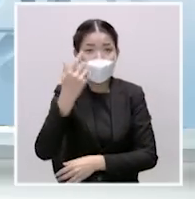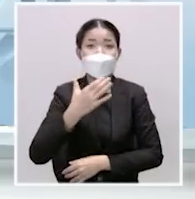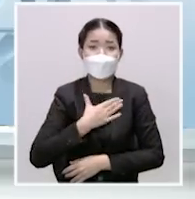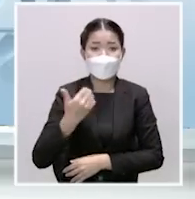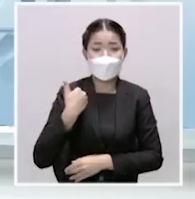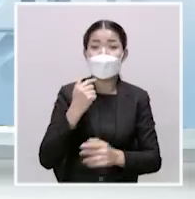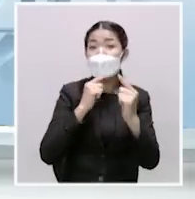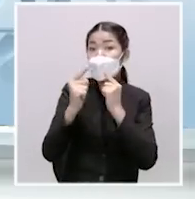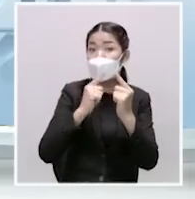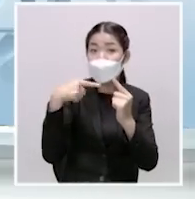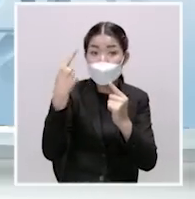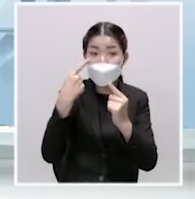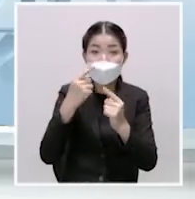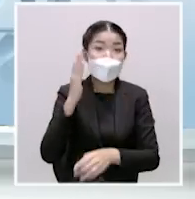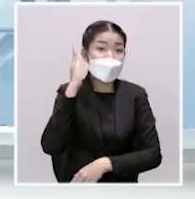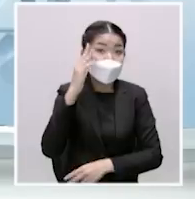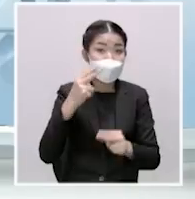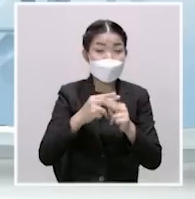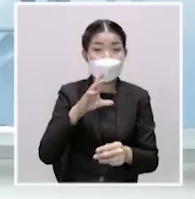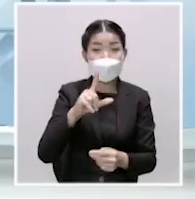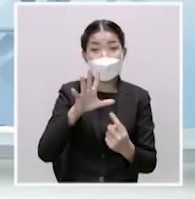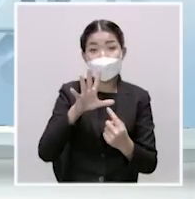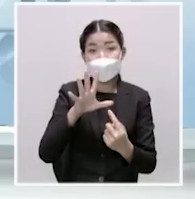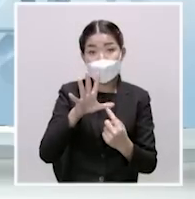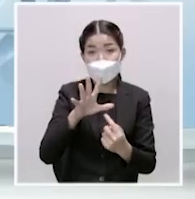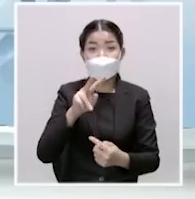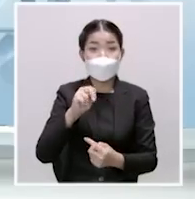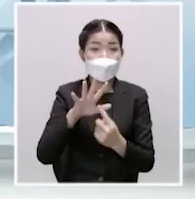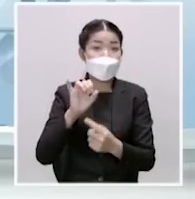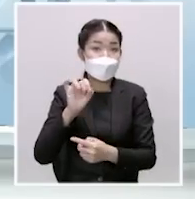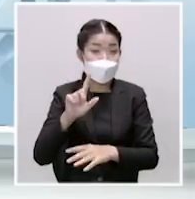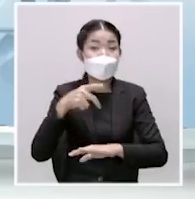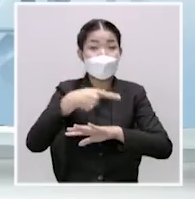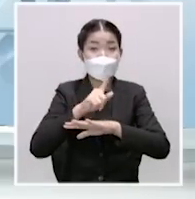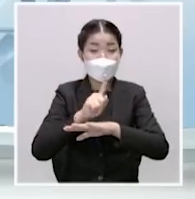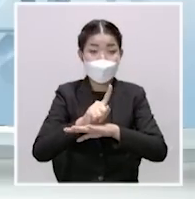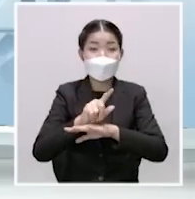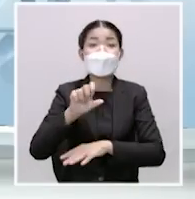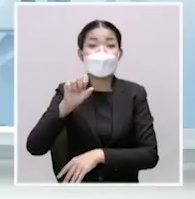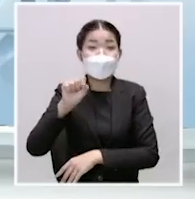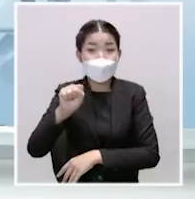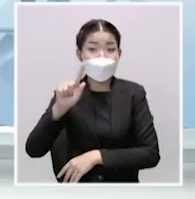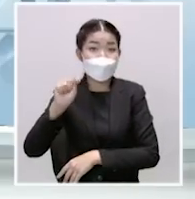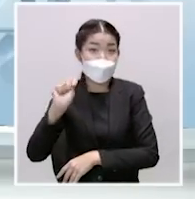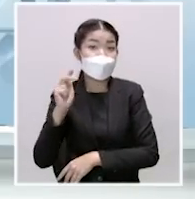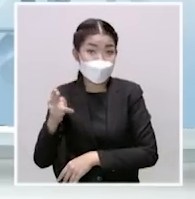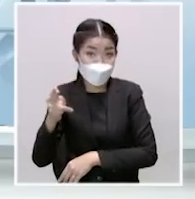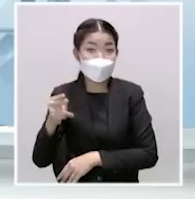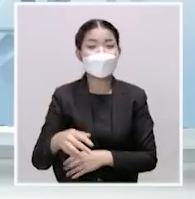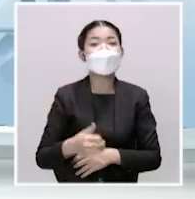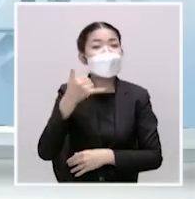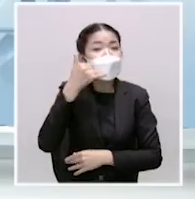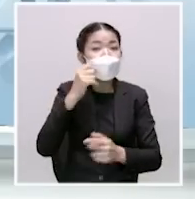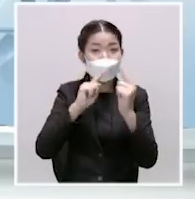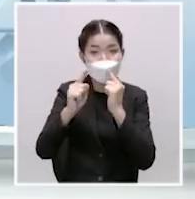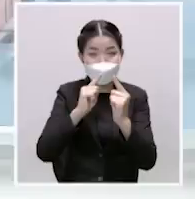คะช่วงนี้เราจะพูดคุยกับคุณชำนาญศรีสวัสดิ์ประธานสภาอุตสาหกรรมการท่องเที่ยวแห่งประเทศไทยหรือสตท.นะคะท่านอยู่ในสายกับเราแล้วนะ